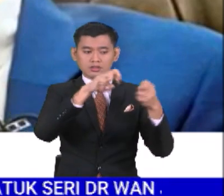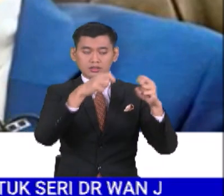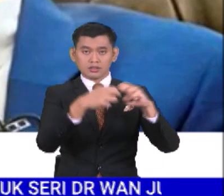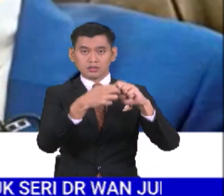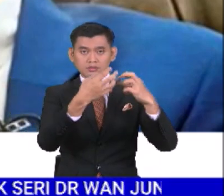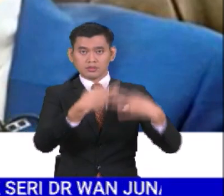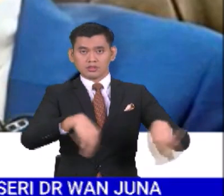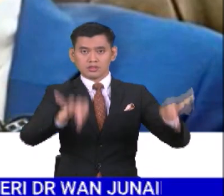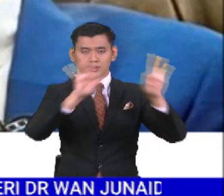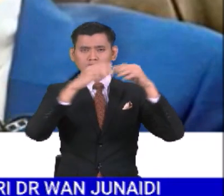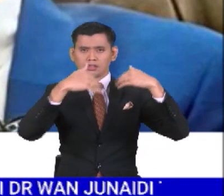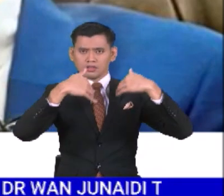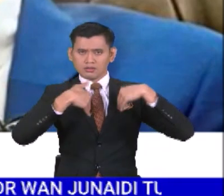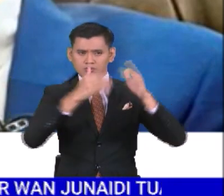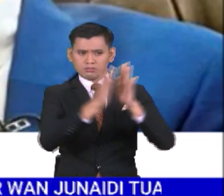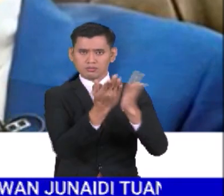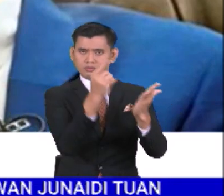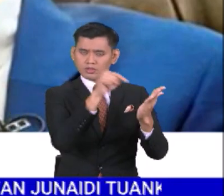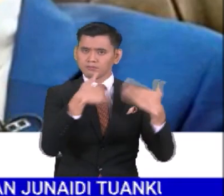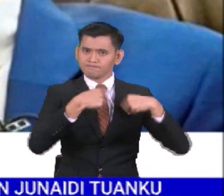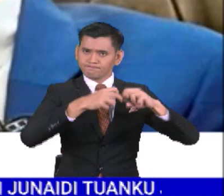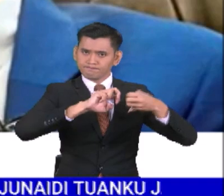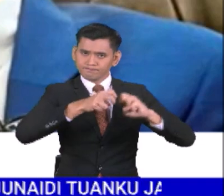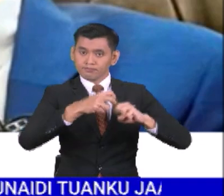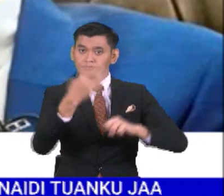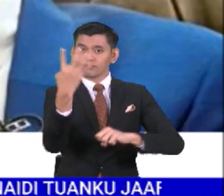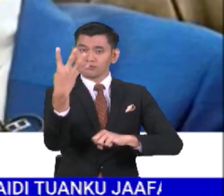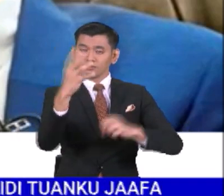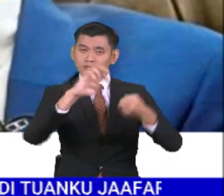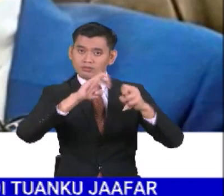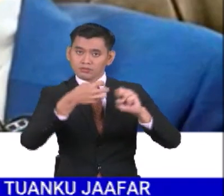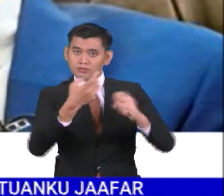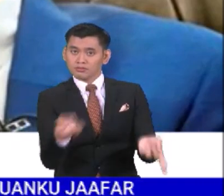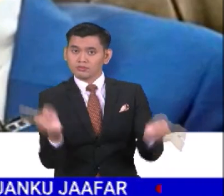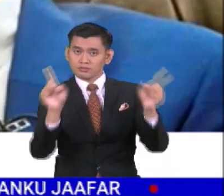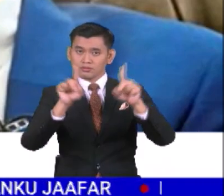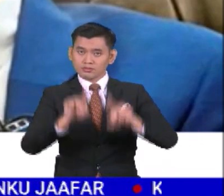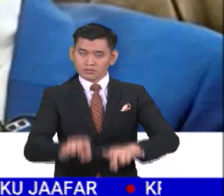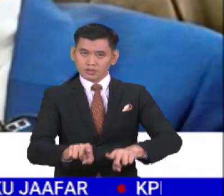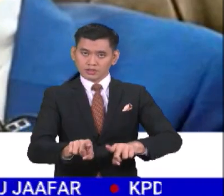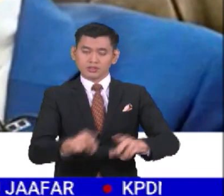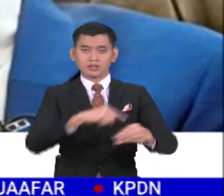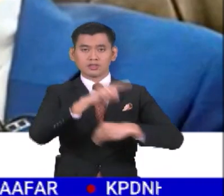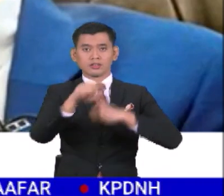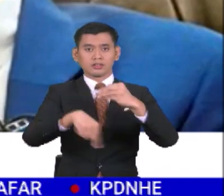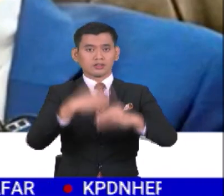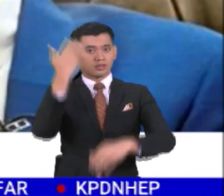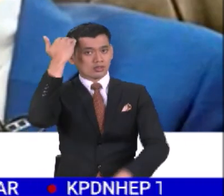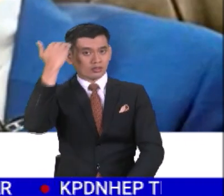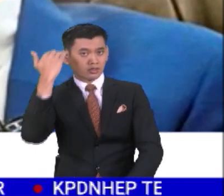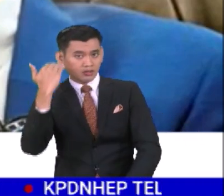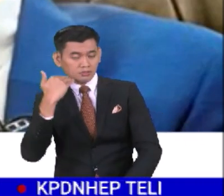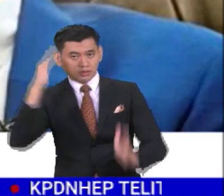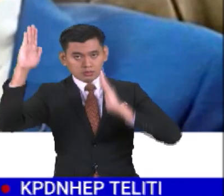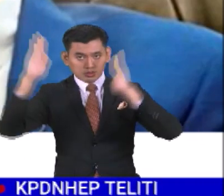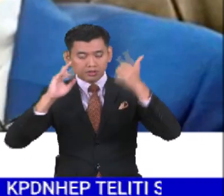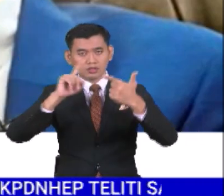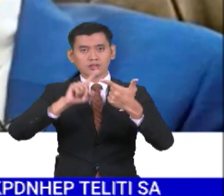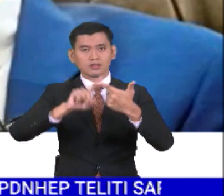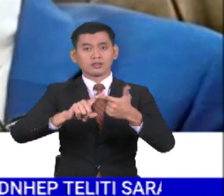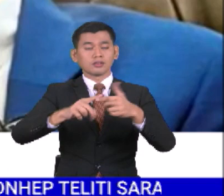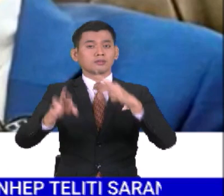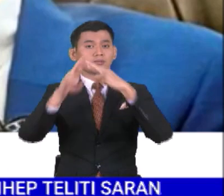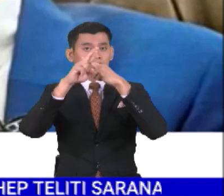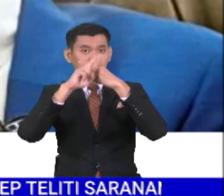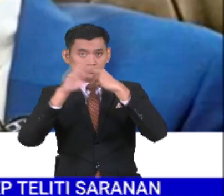buku terbabit. Empat isu utama iaitu dakwaan ke atas badan kehakiman, pendedahan maklumat dan rahsia